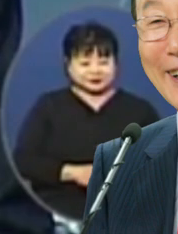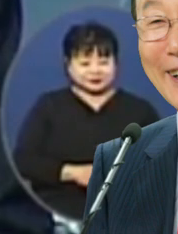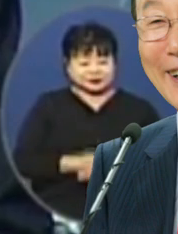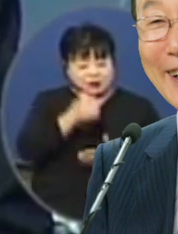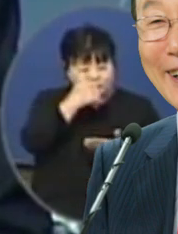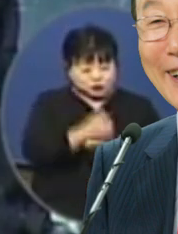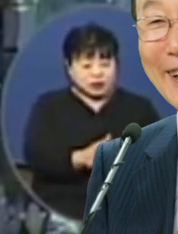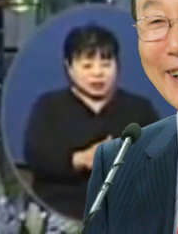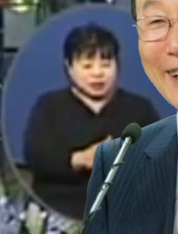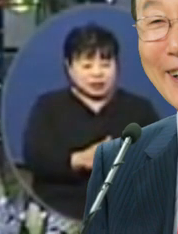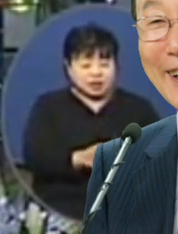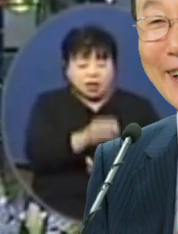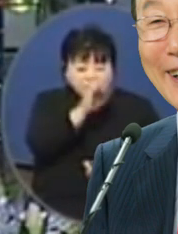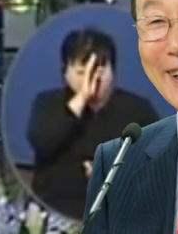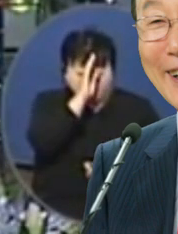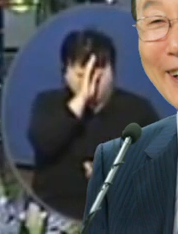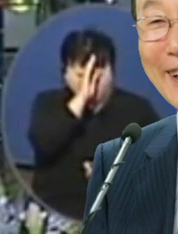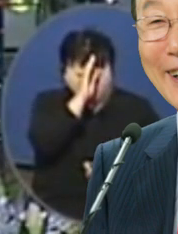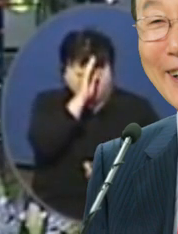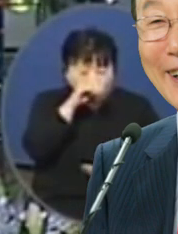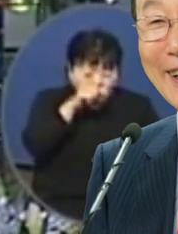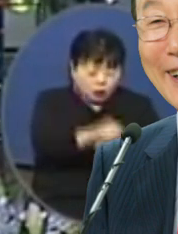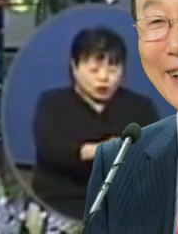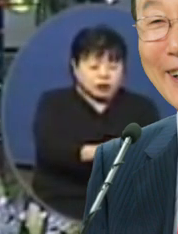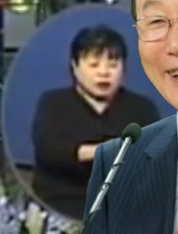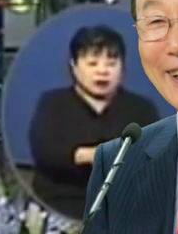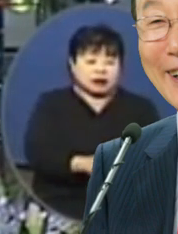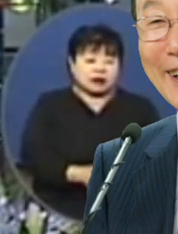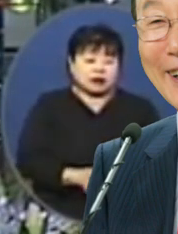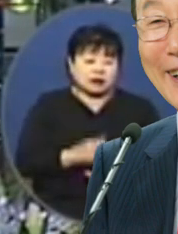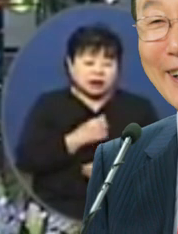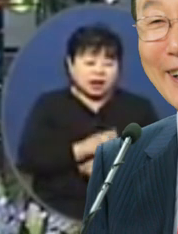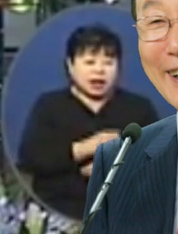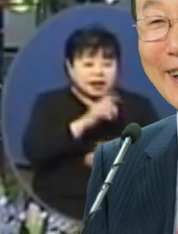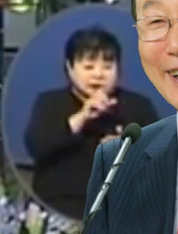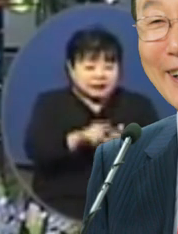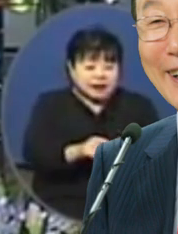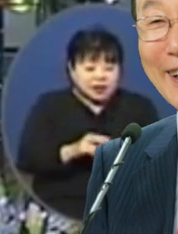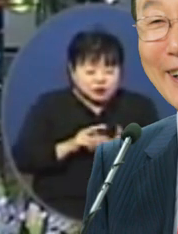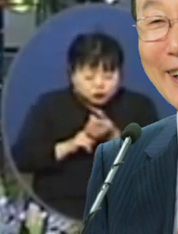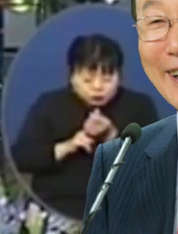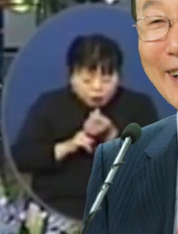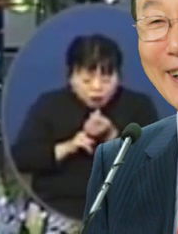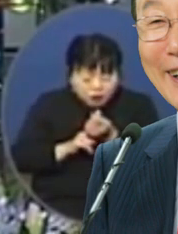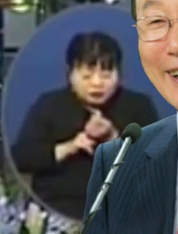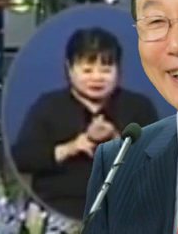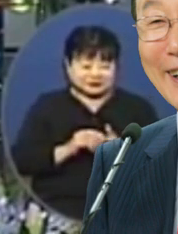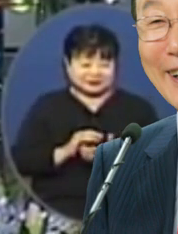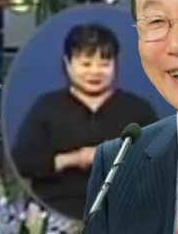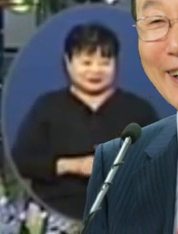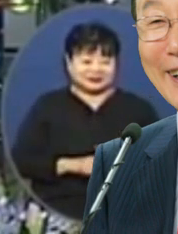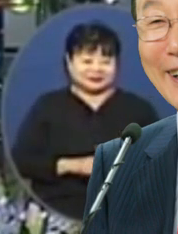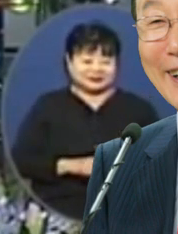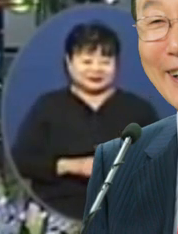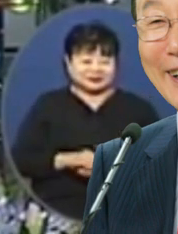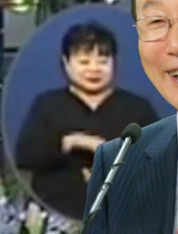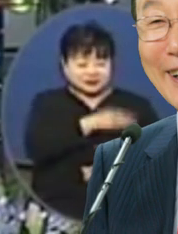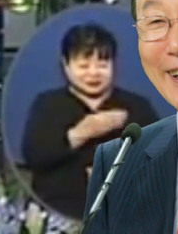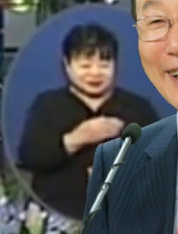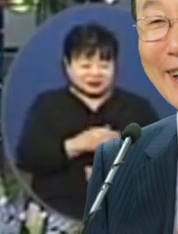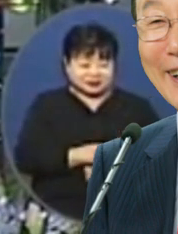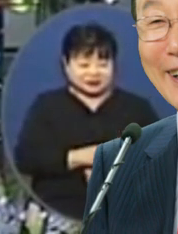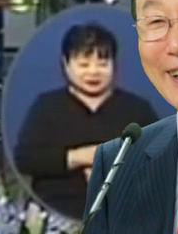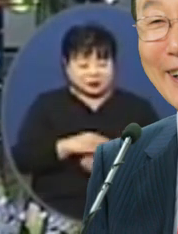죄와 질병이 우리를 공격할 때 우리는 이 요새 속에 뛰어들어가면 능히 피할 수가 있는